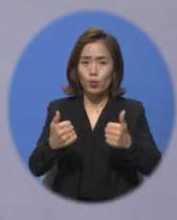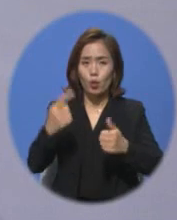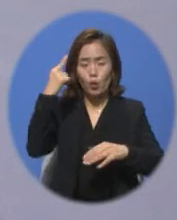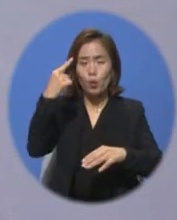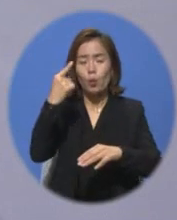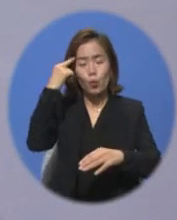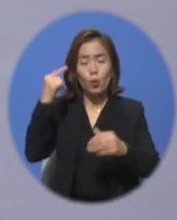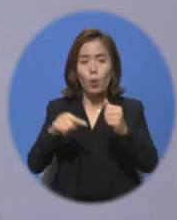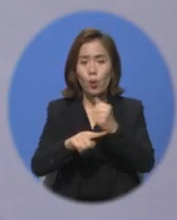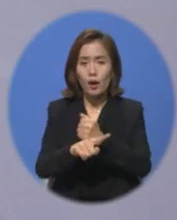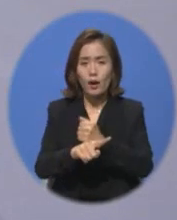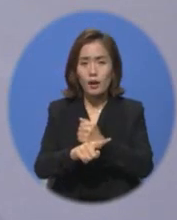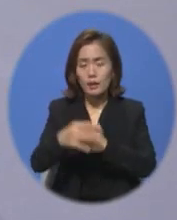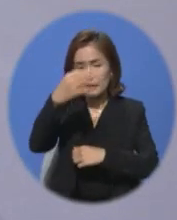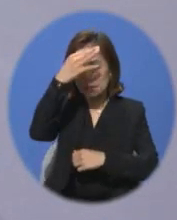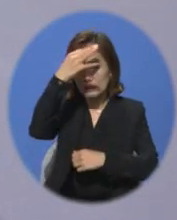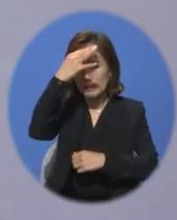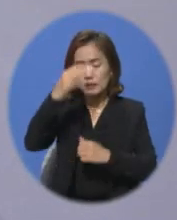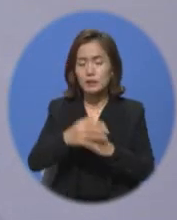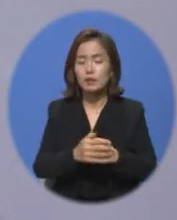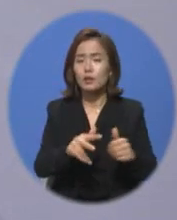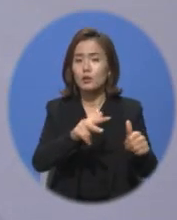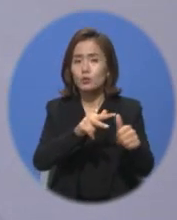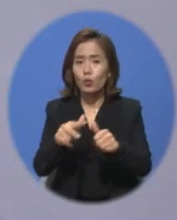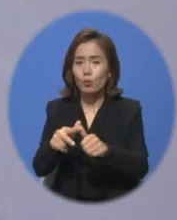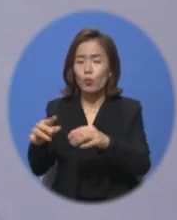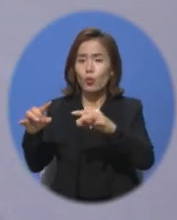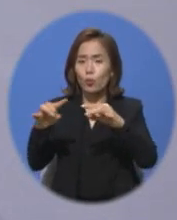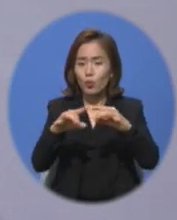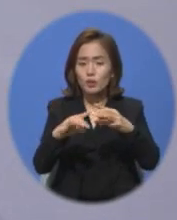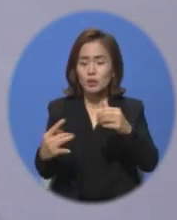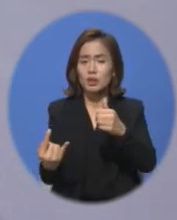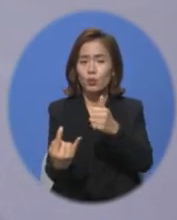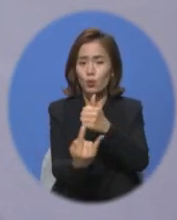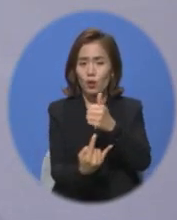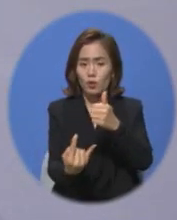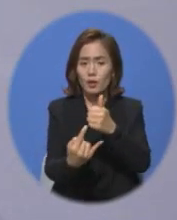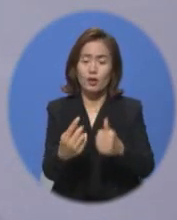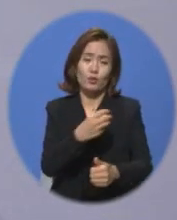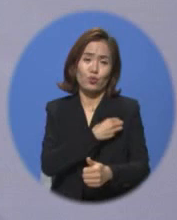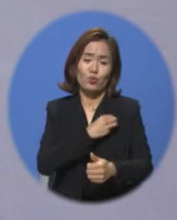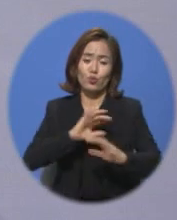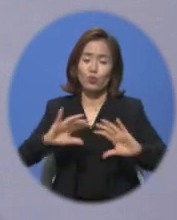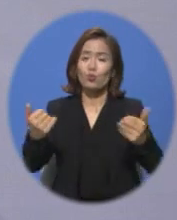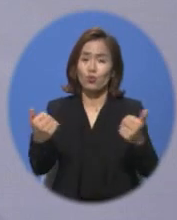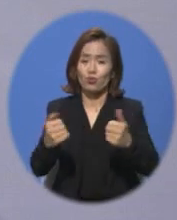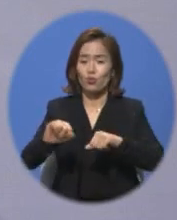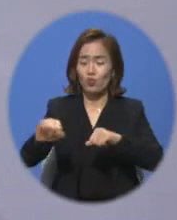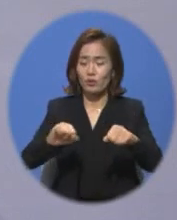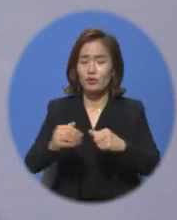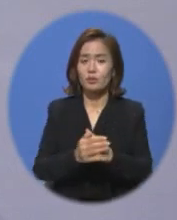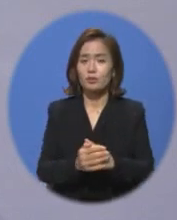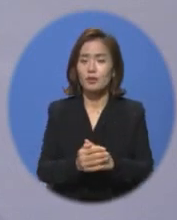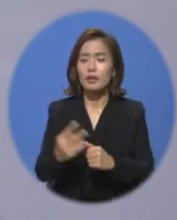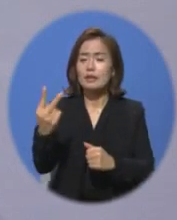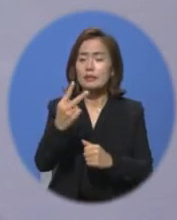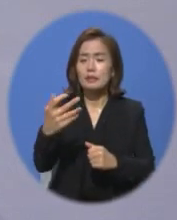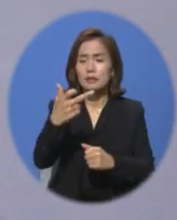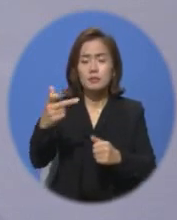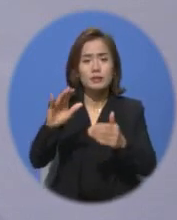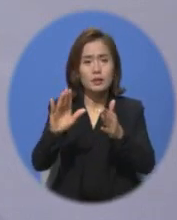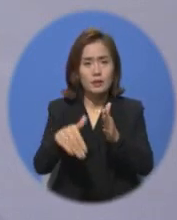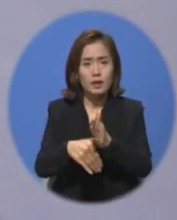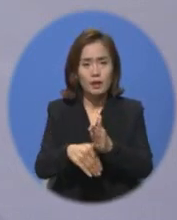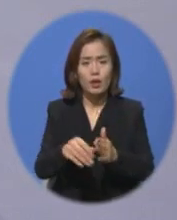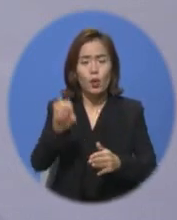과학·정보통신·방송· 통신위원회에서호남지역을대표하는유일한위원이었습니다.그래서 2017년에당시